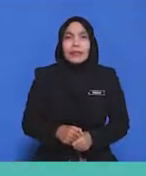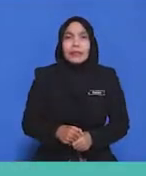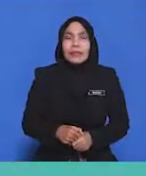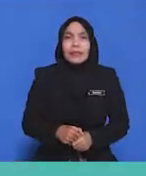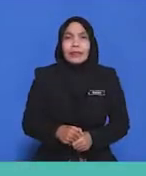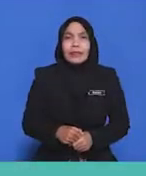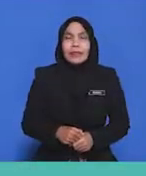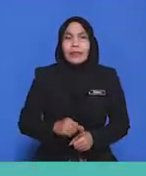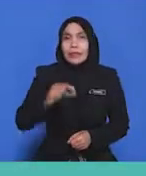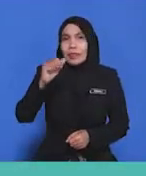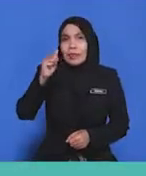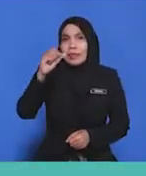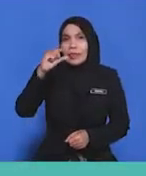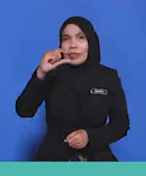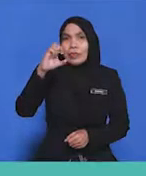Ejen sosialisasi.